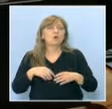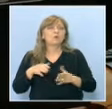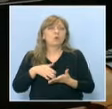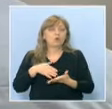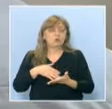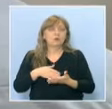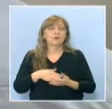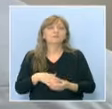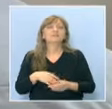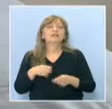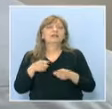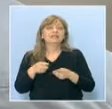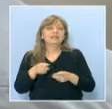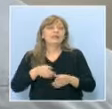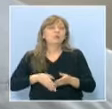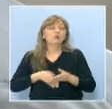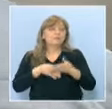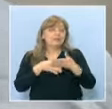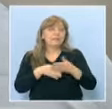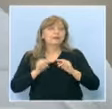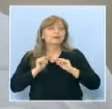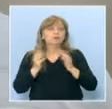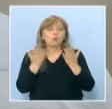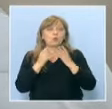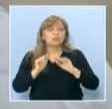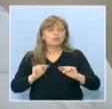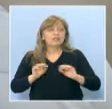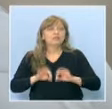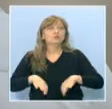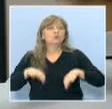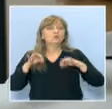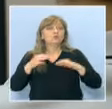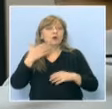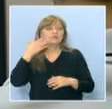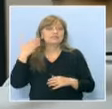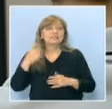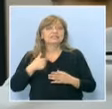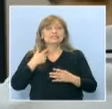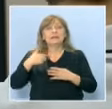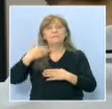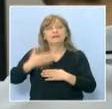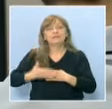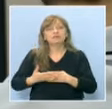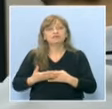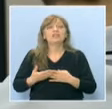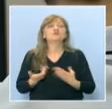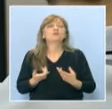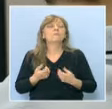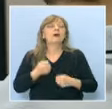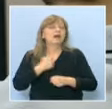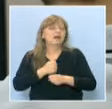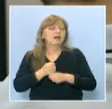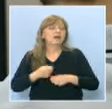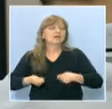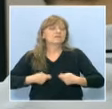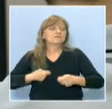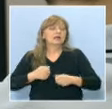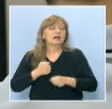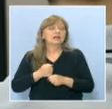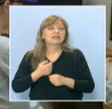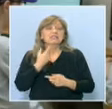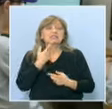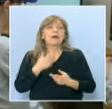от академията. Те подкрепят обучението и подготовката на младежите за предстоящото им кариерно развитие в програмирането,